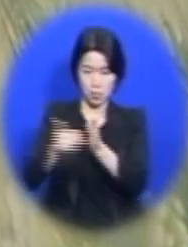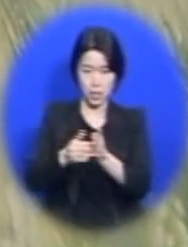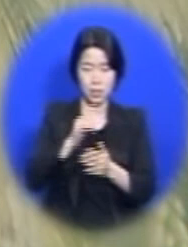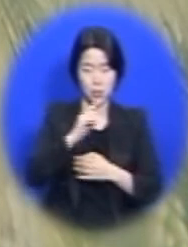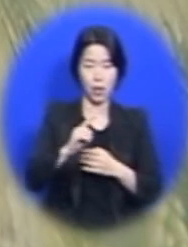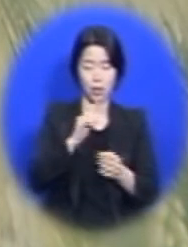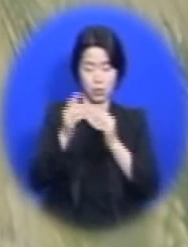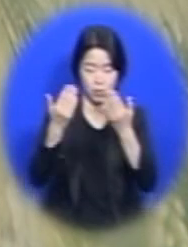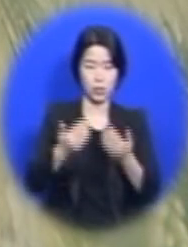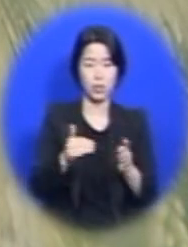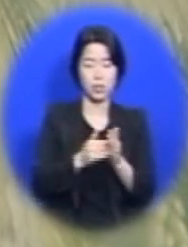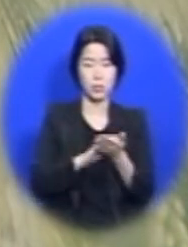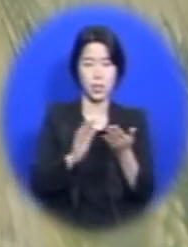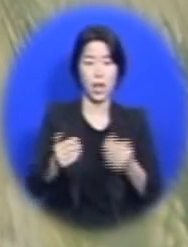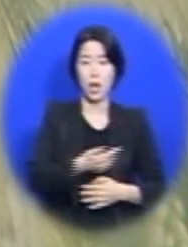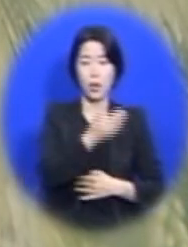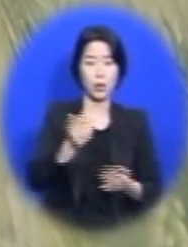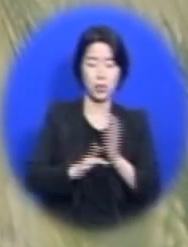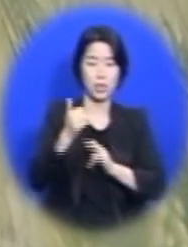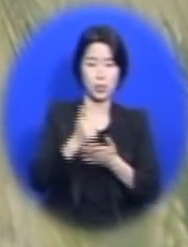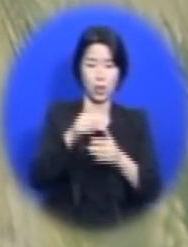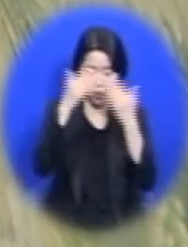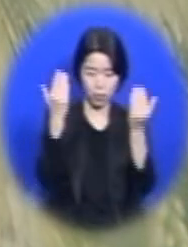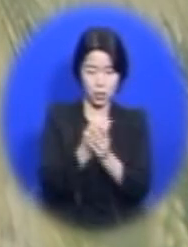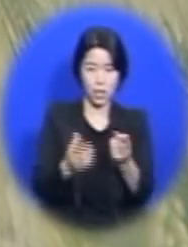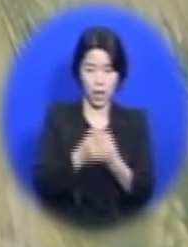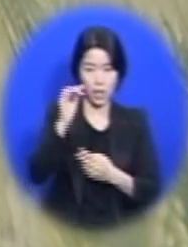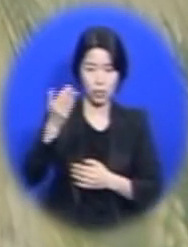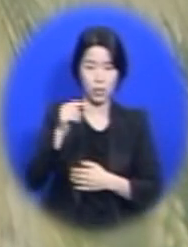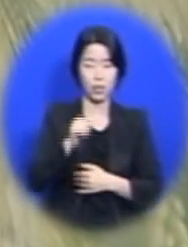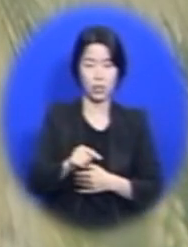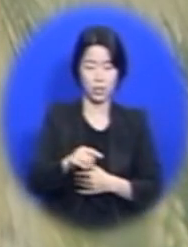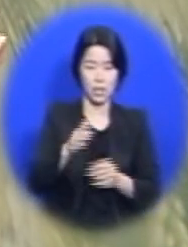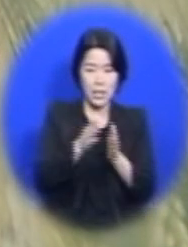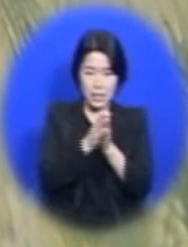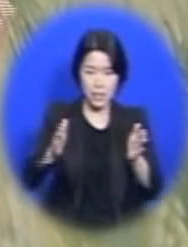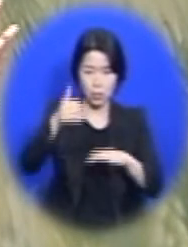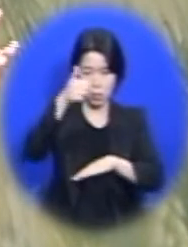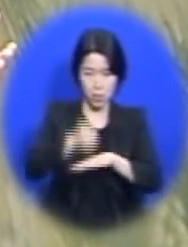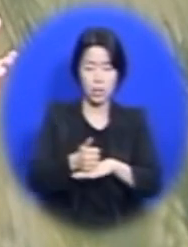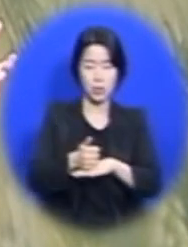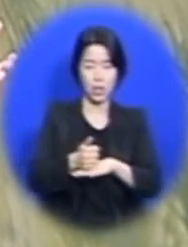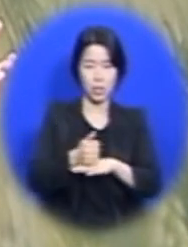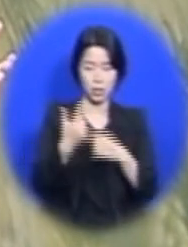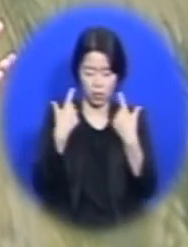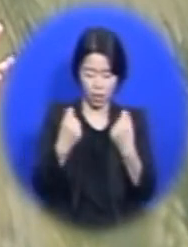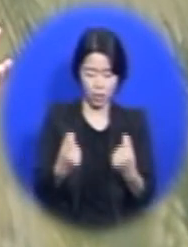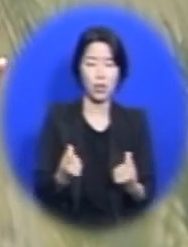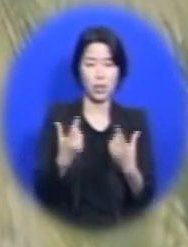마침이라고 하셨습니다. 여러분, 예수님과 온전히 하나 된다는 것은 시작부터 끝까지가 한결같다는